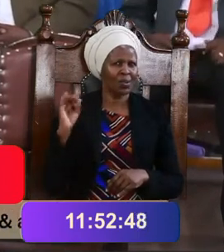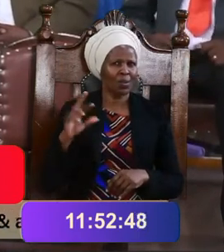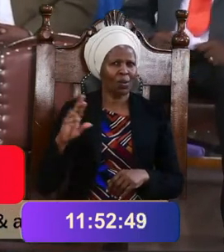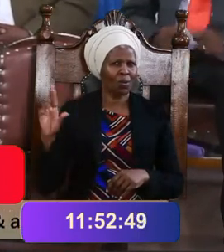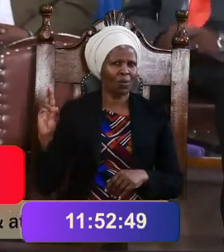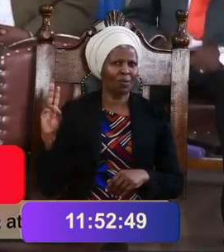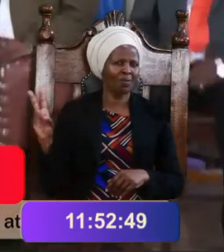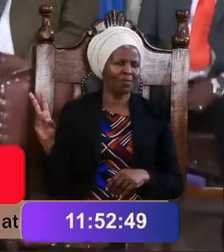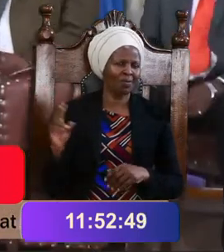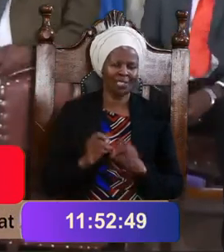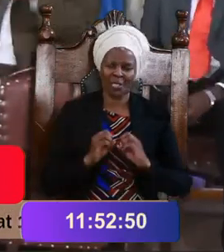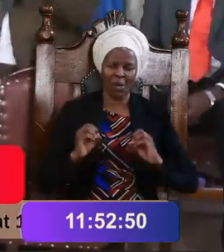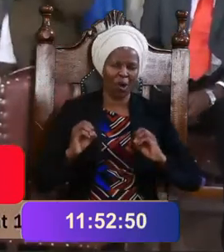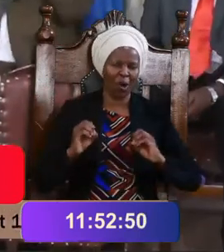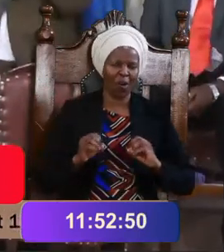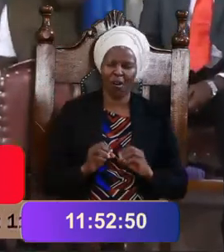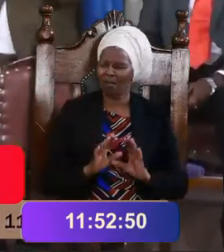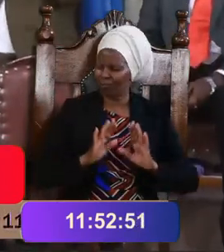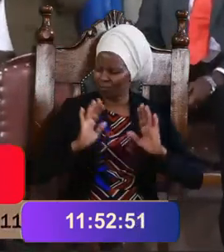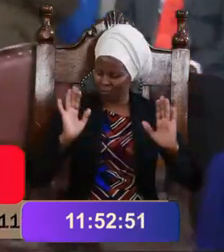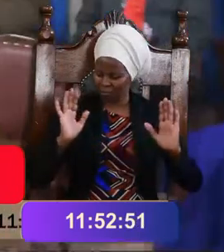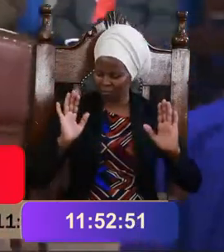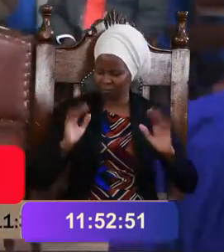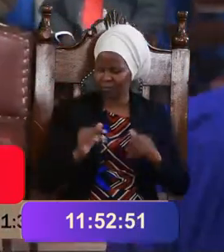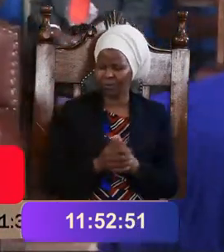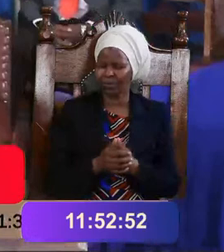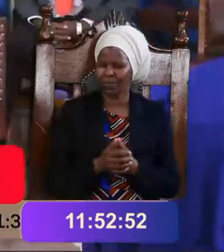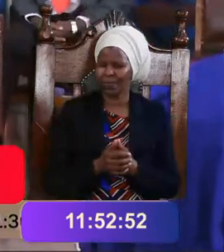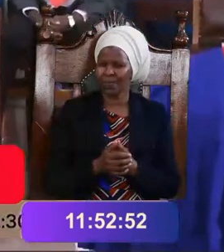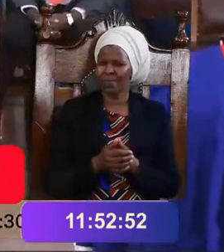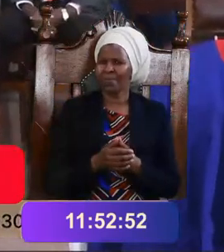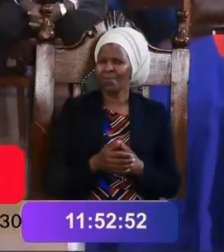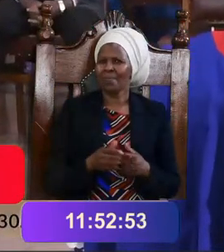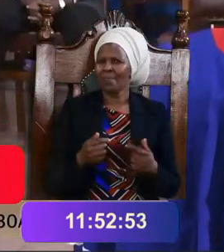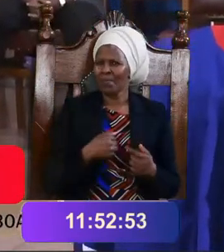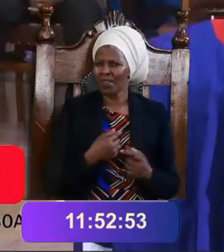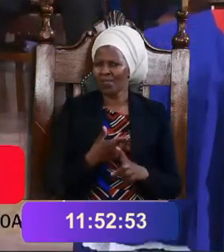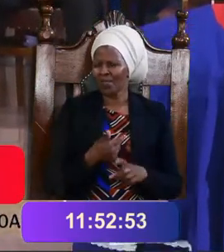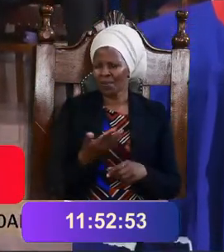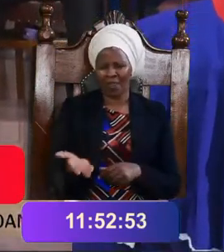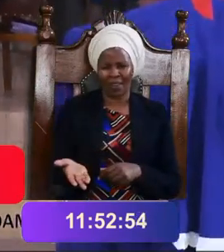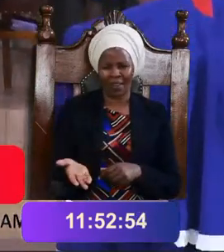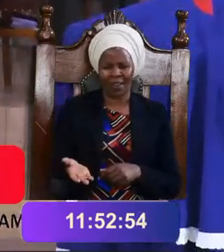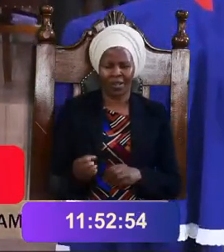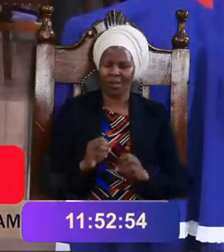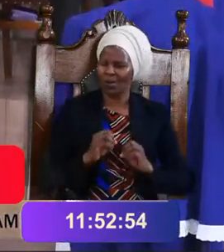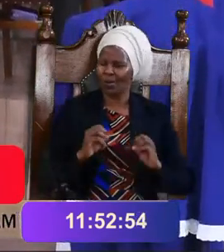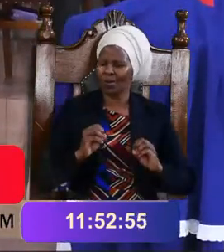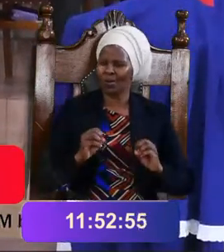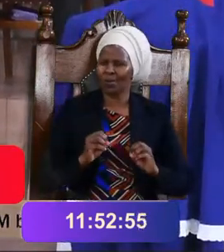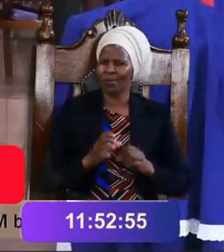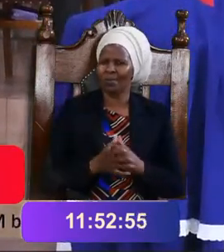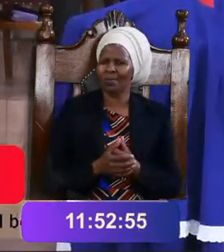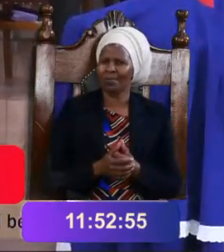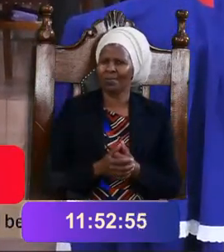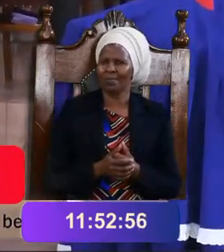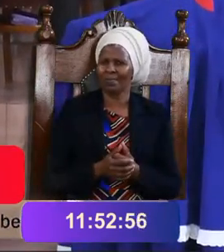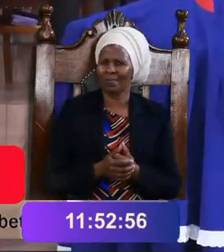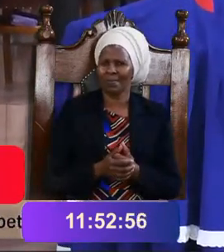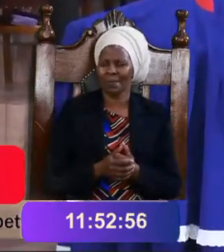mimi si wa Loilo. Tinini, mimi si wa Loilo. Anyway. Nimecheka.